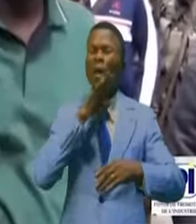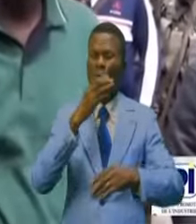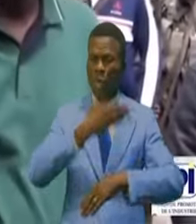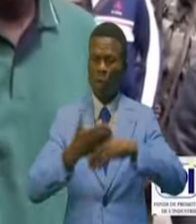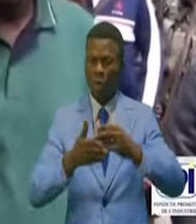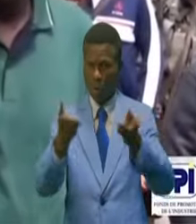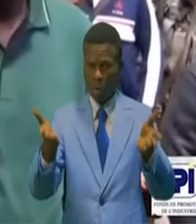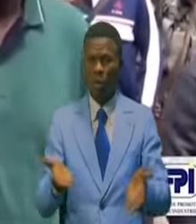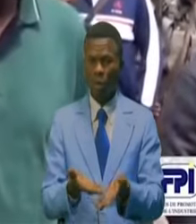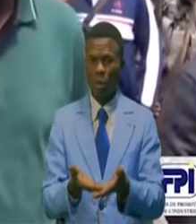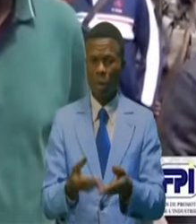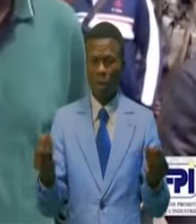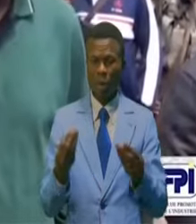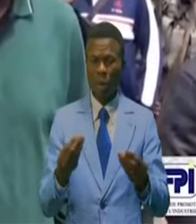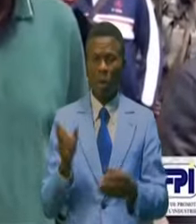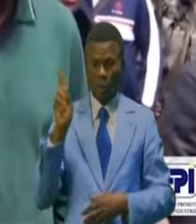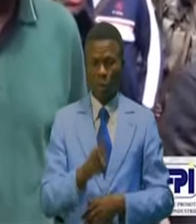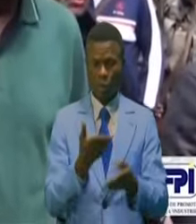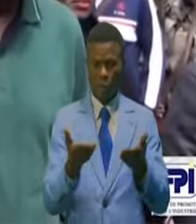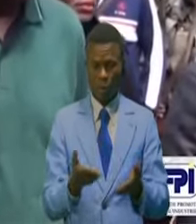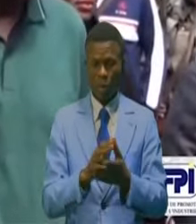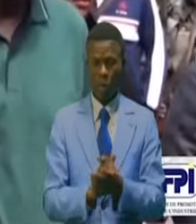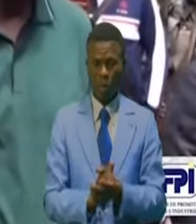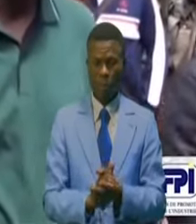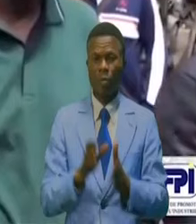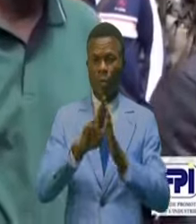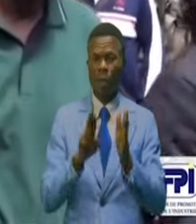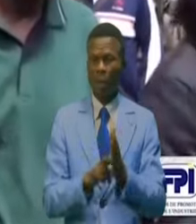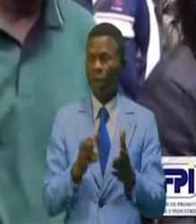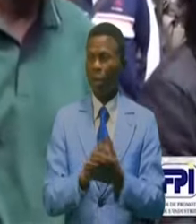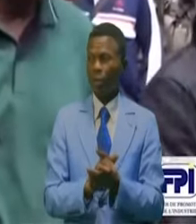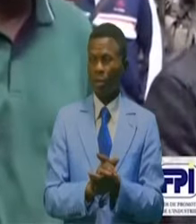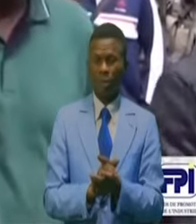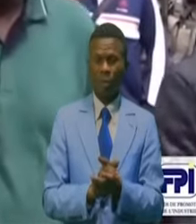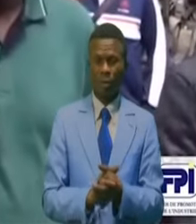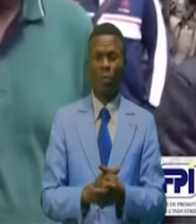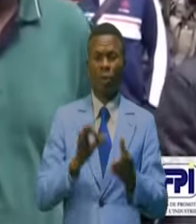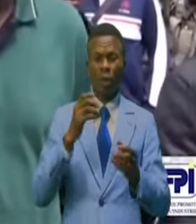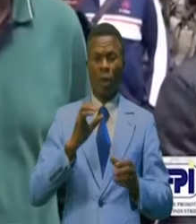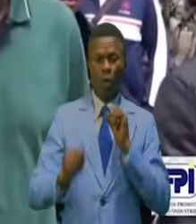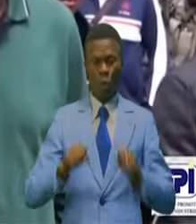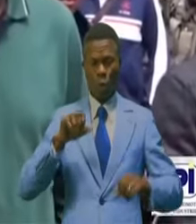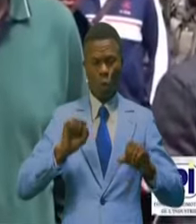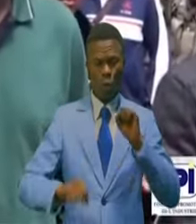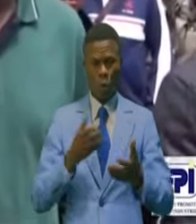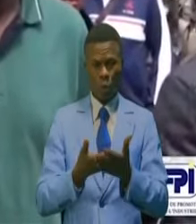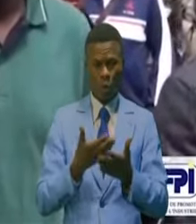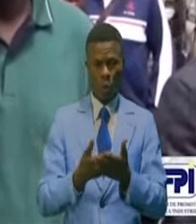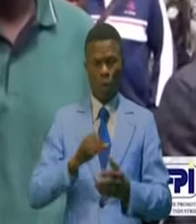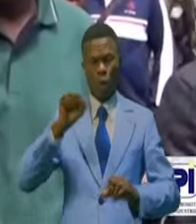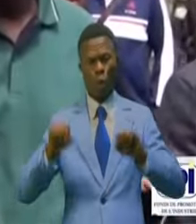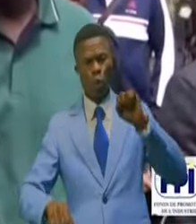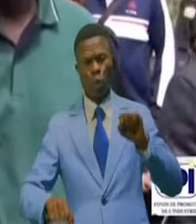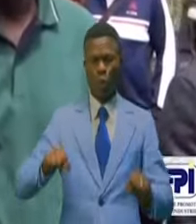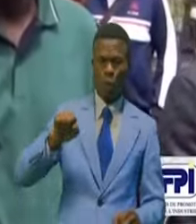mètres ici. C'est comme ça que nous avons été. L'étude avait déjà été faite, mais il y avait des hésitations, comme l'excellence l'a dit, des hésitations en